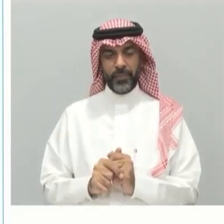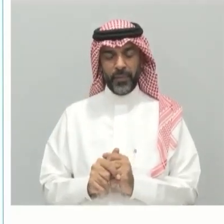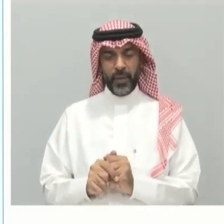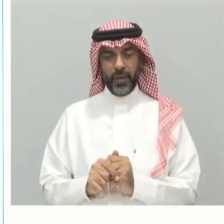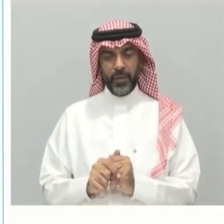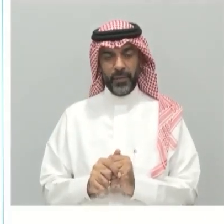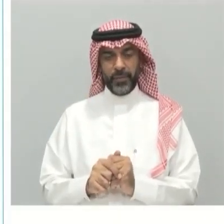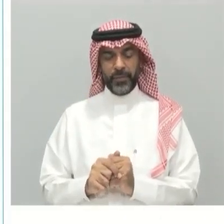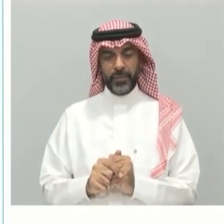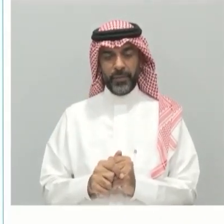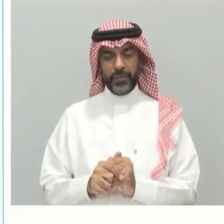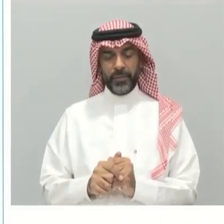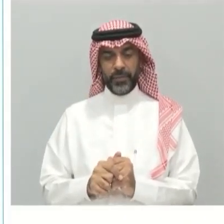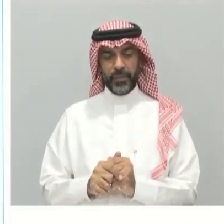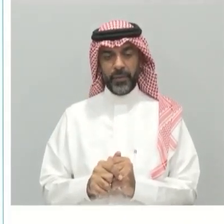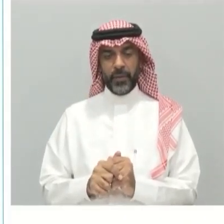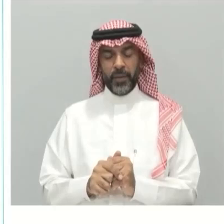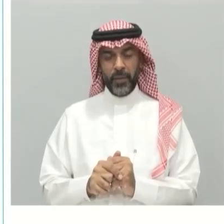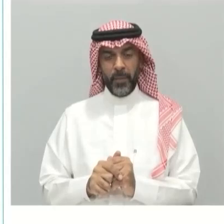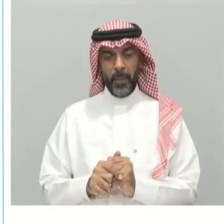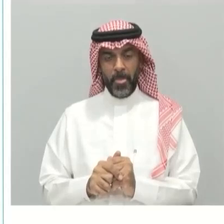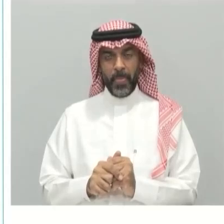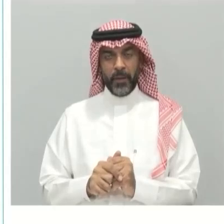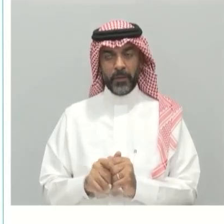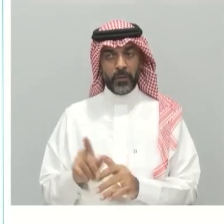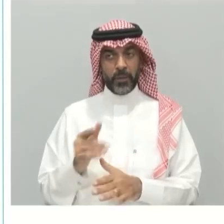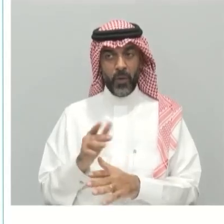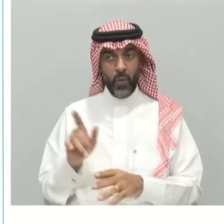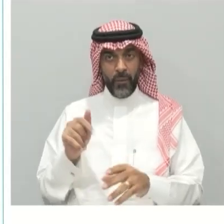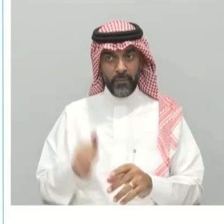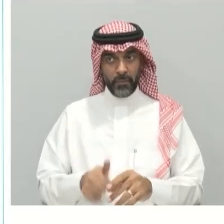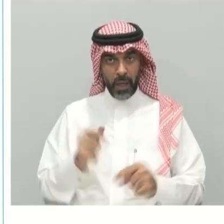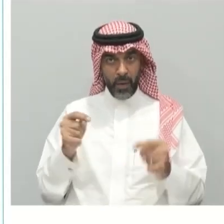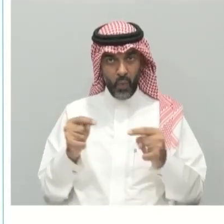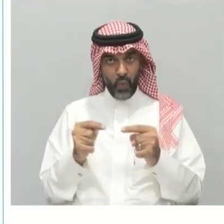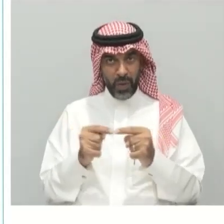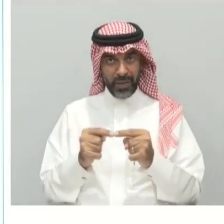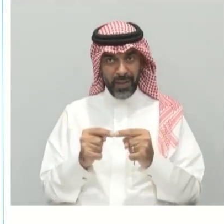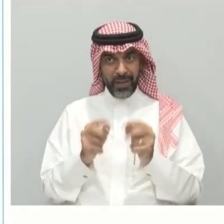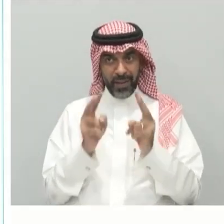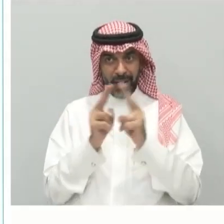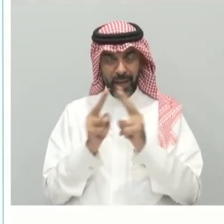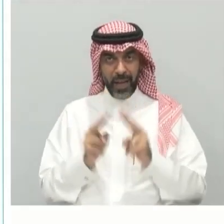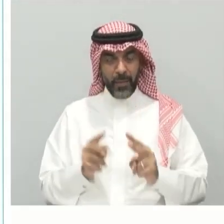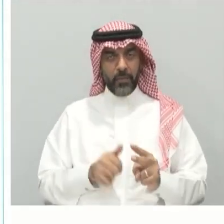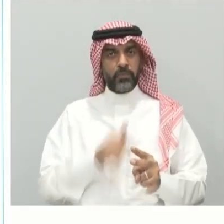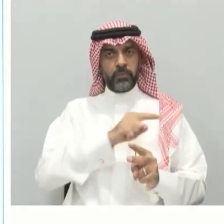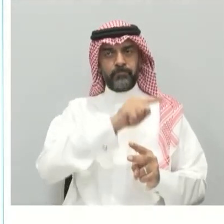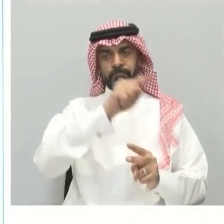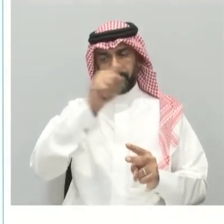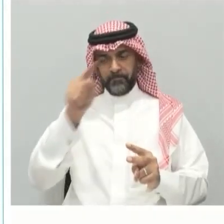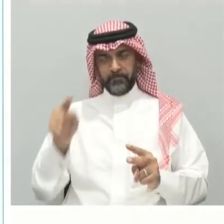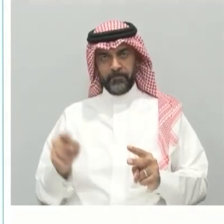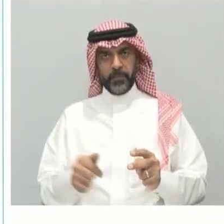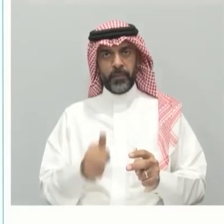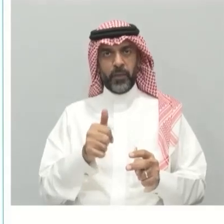تكون ماذا سوف تكون موصله التيار الكهربائي لانه اساسا اليه عمل التفاعل الكيميائي اللي موجود عندي هنا الاكسده